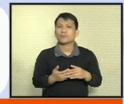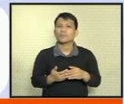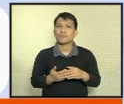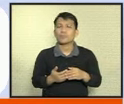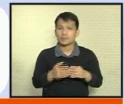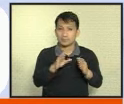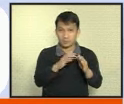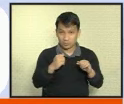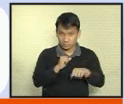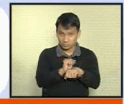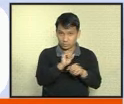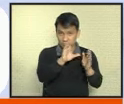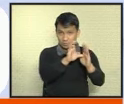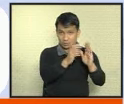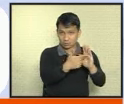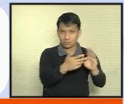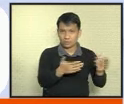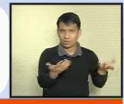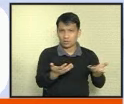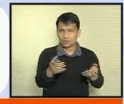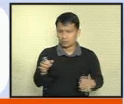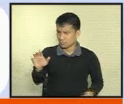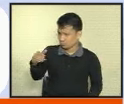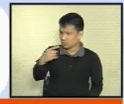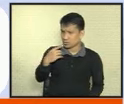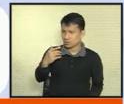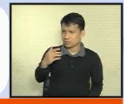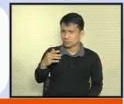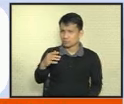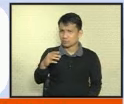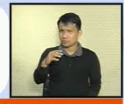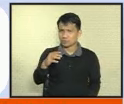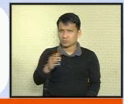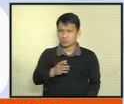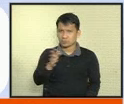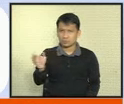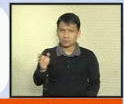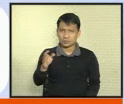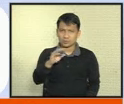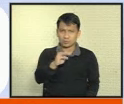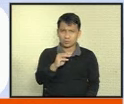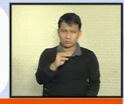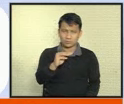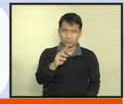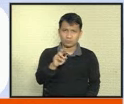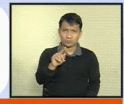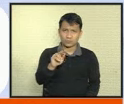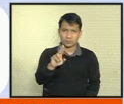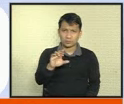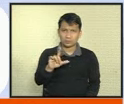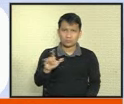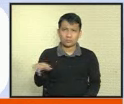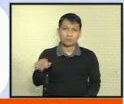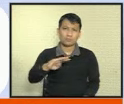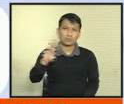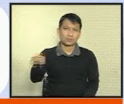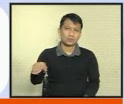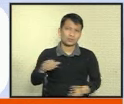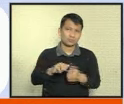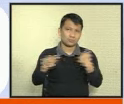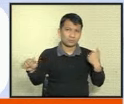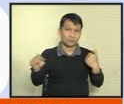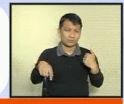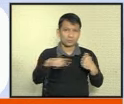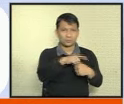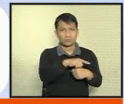munisipi po. Okay. Then, bakit sa... Mandaluyan ka, sa ano ka pala pinanganak? Muntinlupa? Sa Tondo, Manila po ako. O ano, yun naman, Tondo